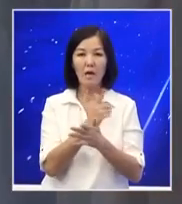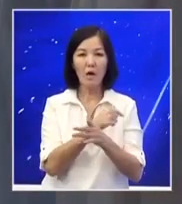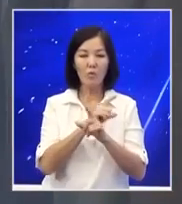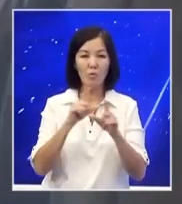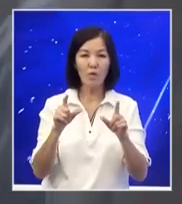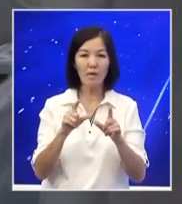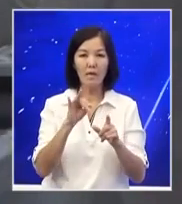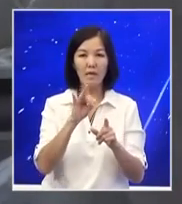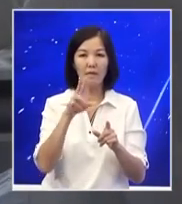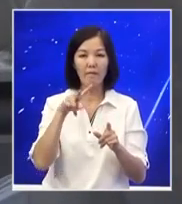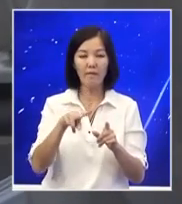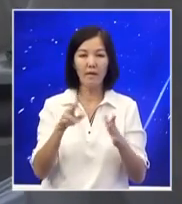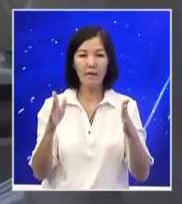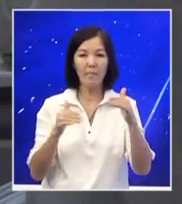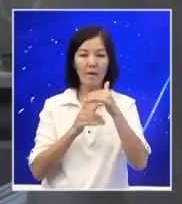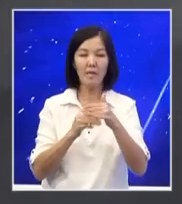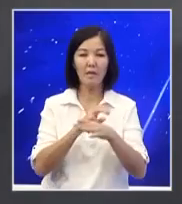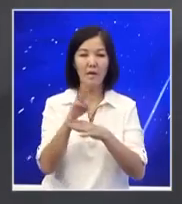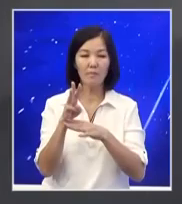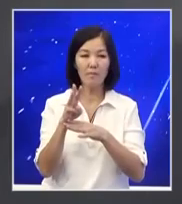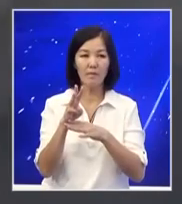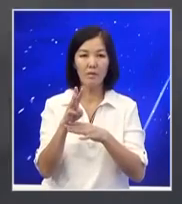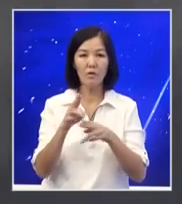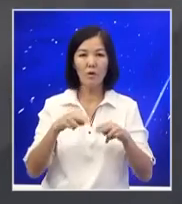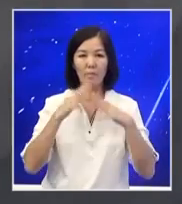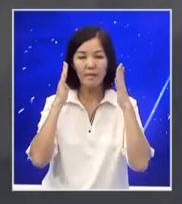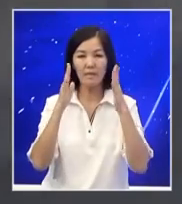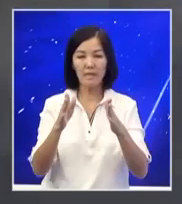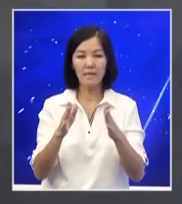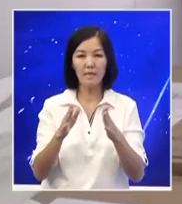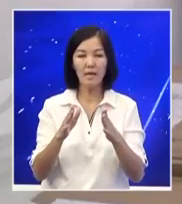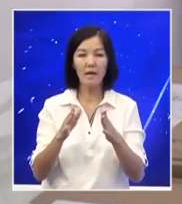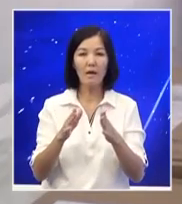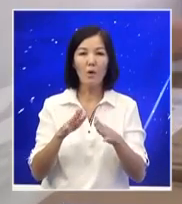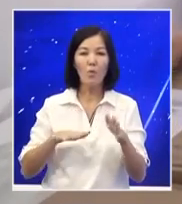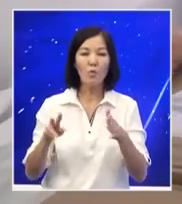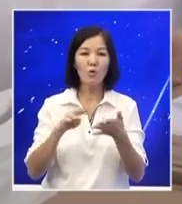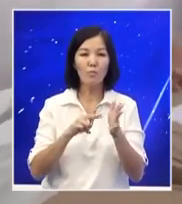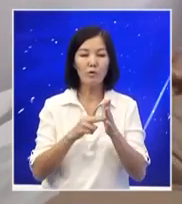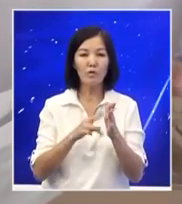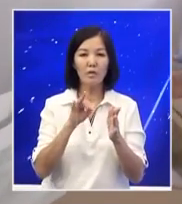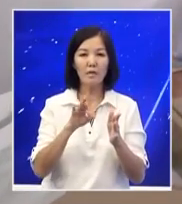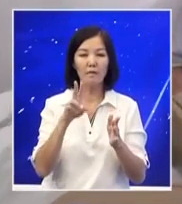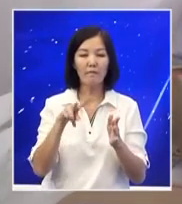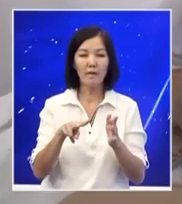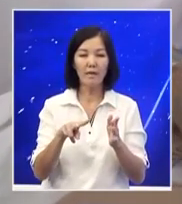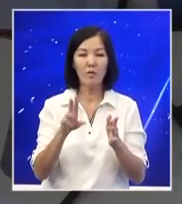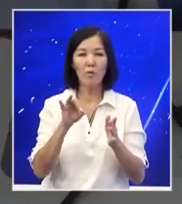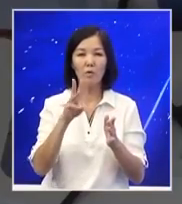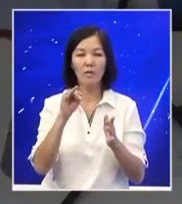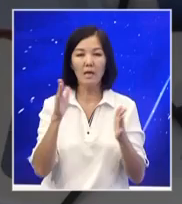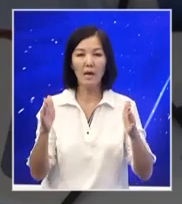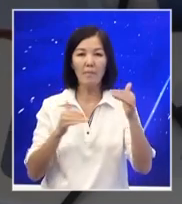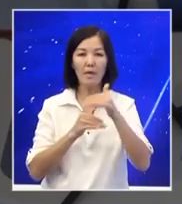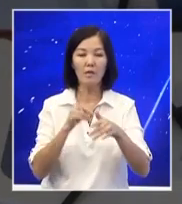өкпені жасанды желдету құрылғармен қамтамасыз ету басты назарда. Бұл тұрғыда өңір қазынасынан ИВЛ оттегі концентраты